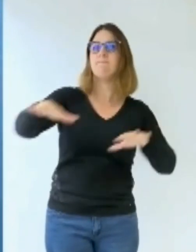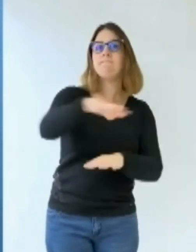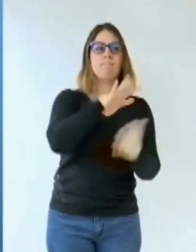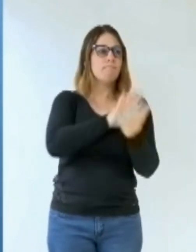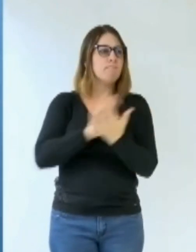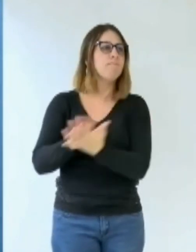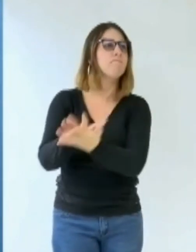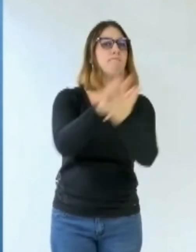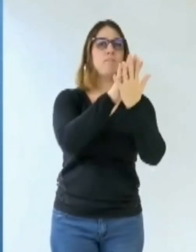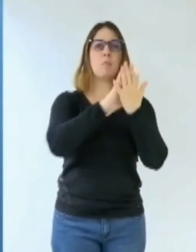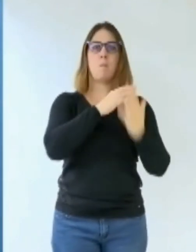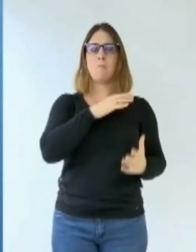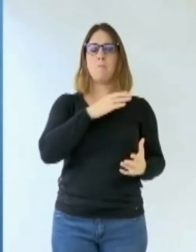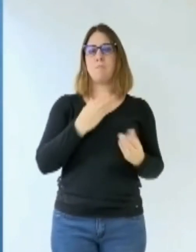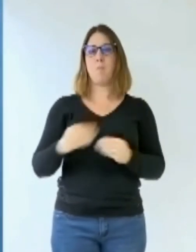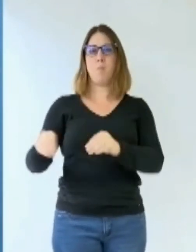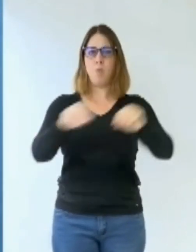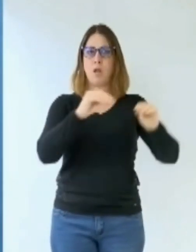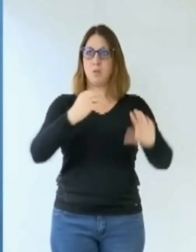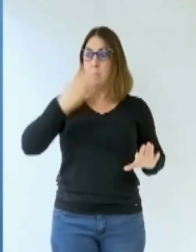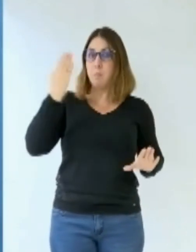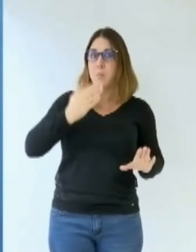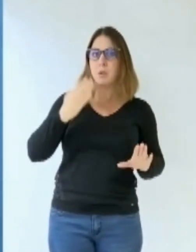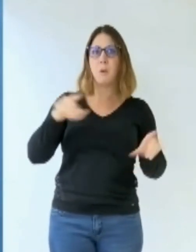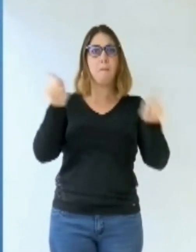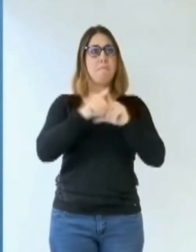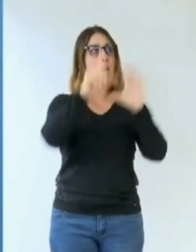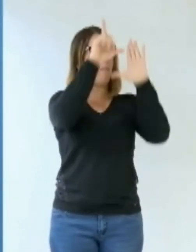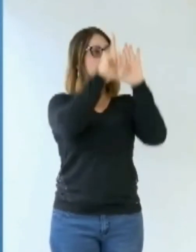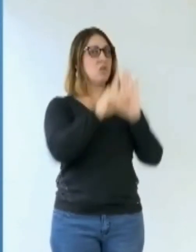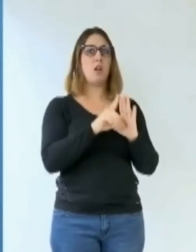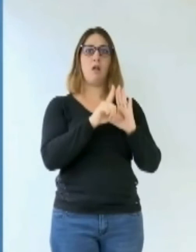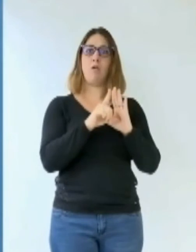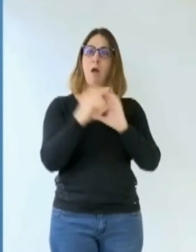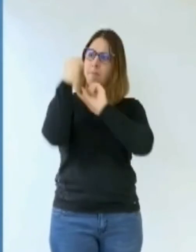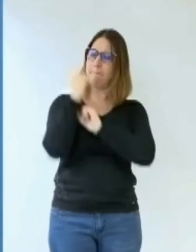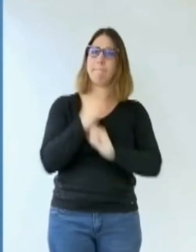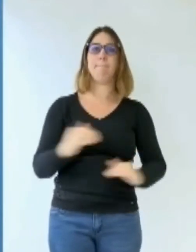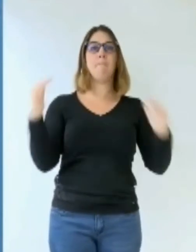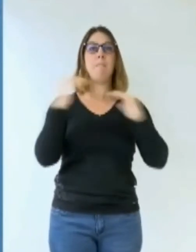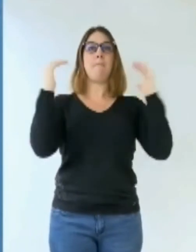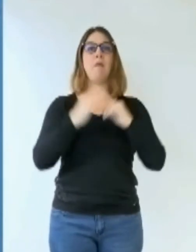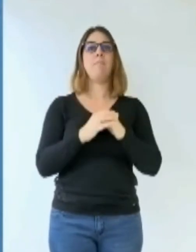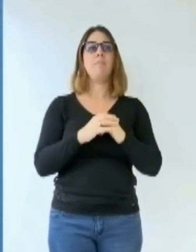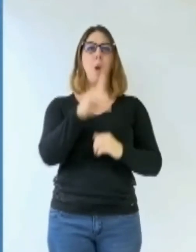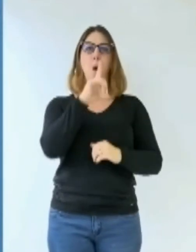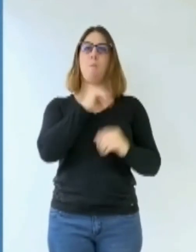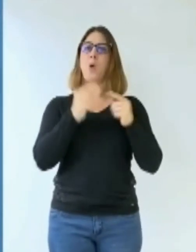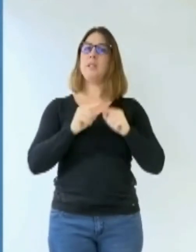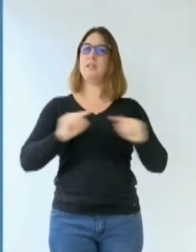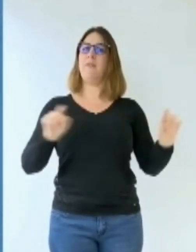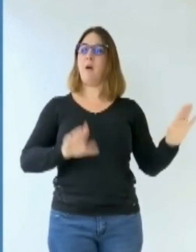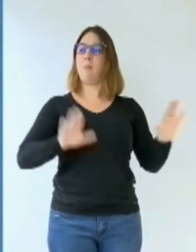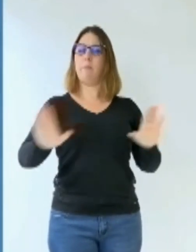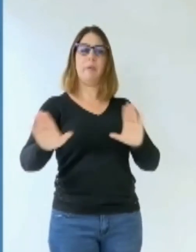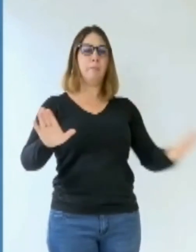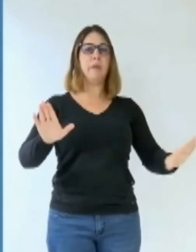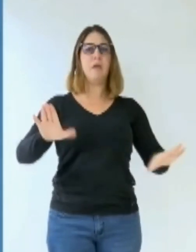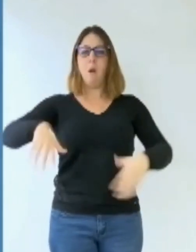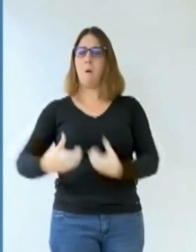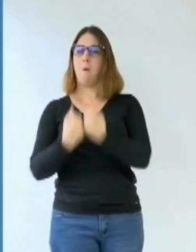près de la population, avec les mêmes armes législatives. On ne peut plus avoir une police différente, avec des